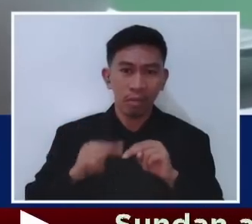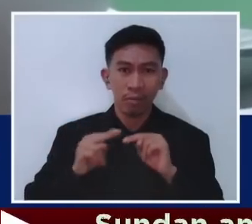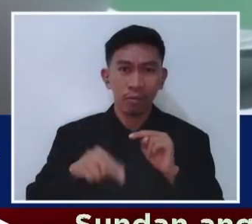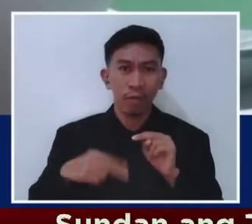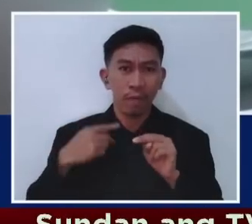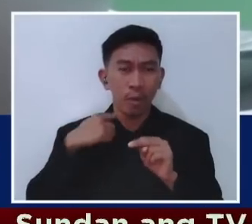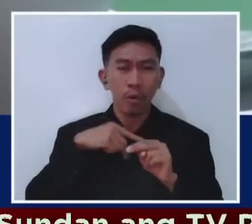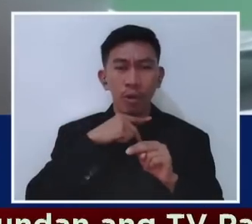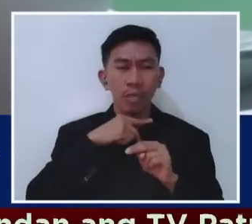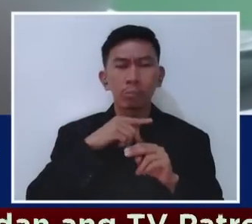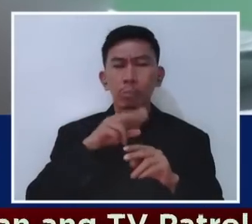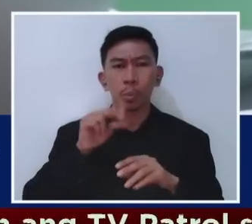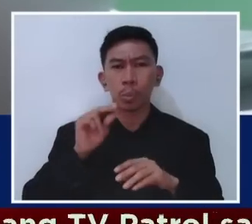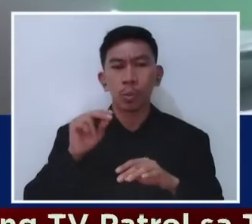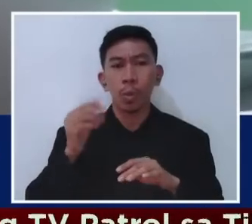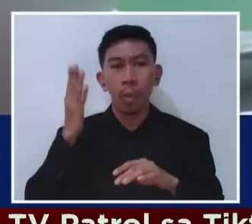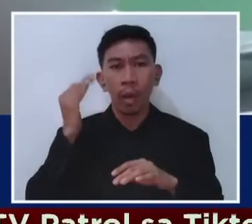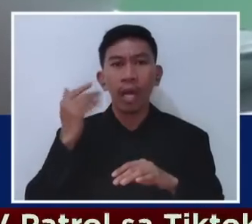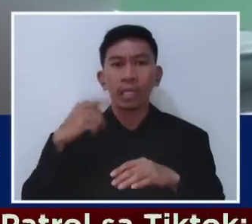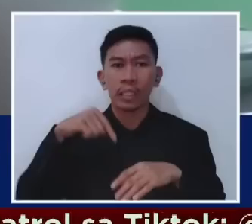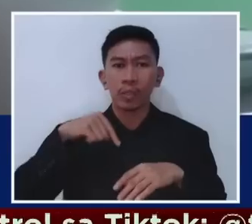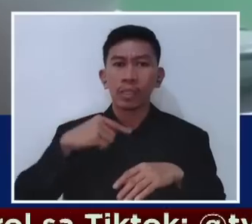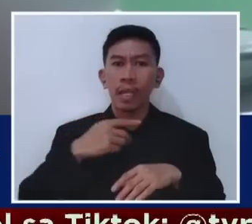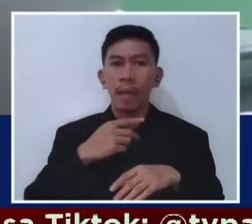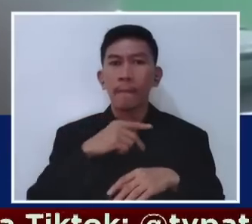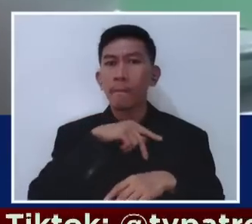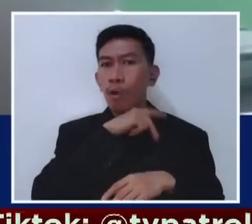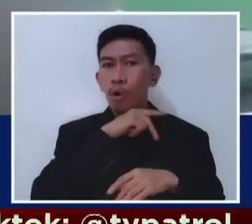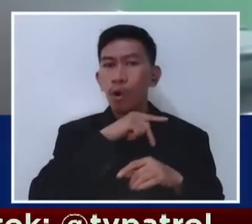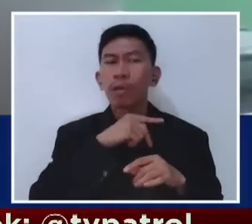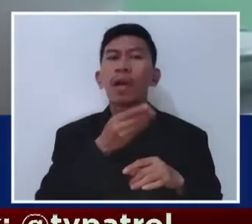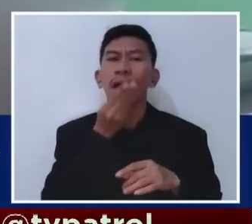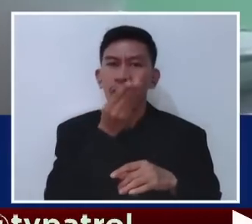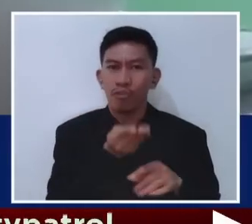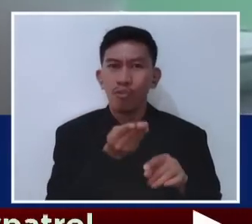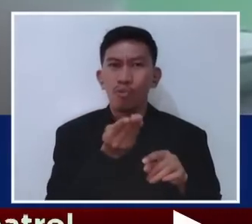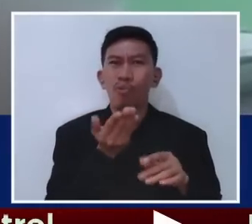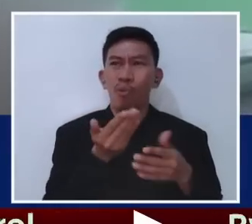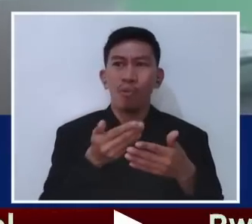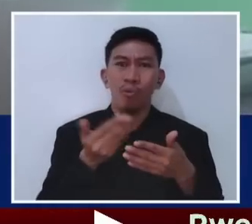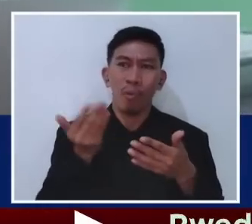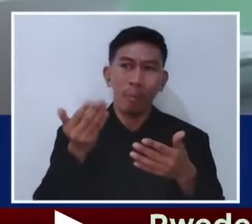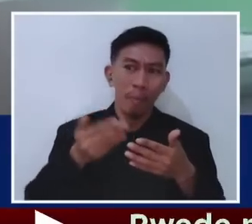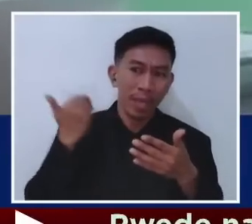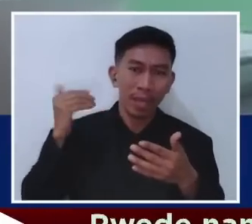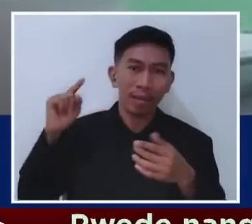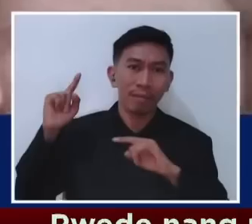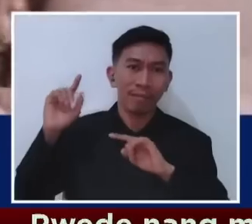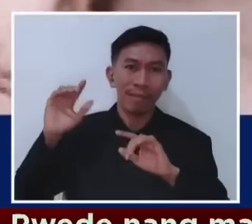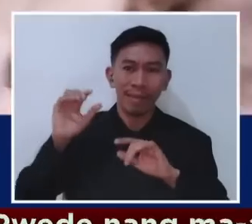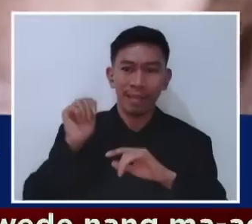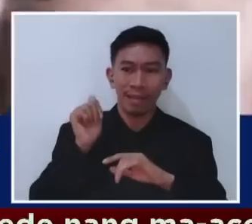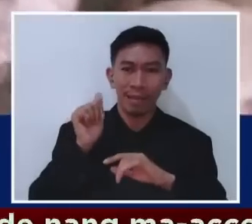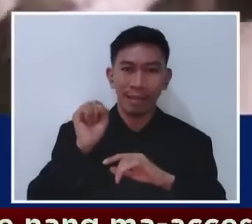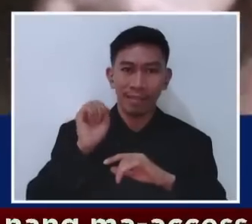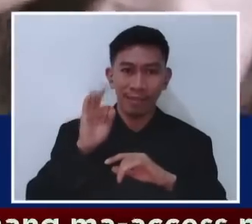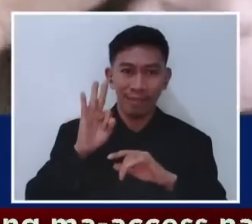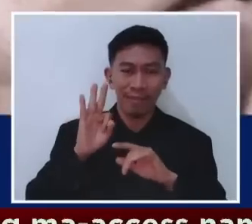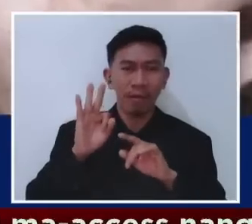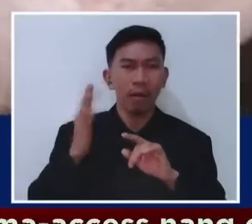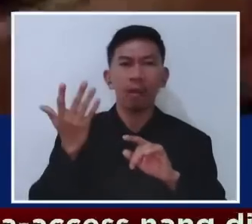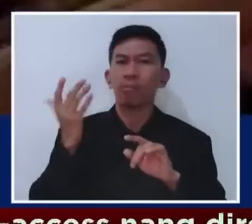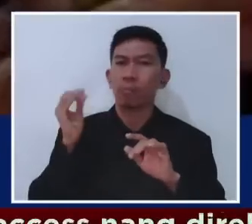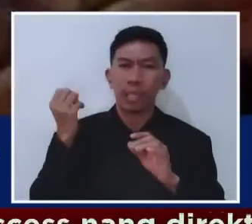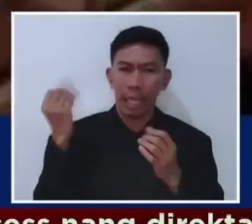know, at that level that we had before the pandemic, before the ASF. So it will still take time. Ayon